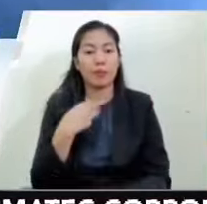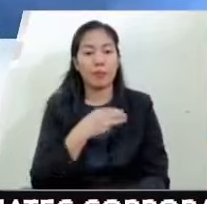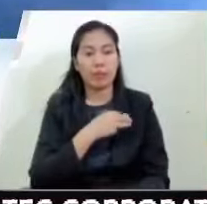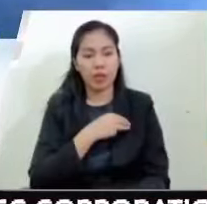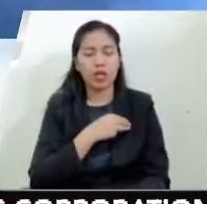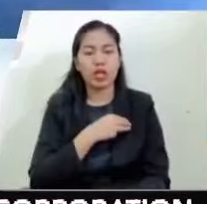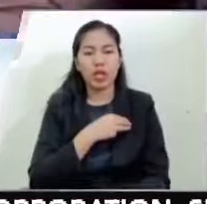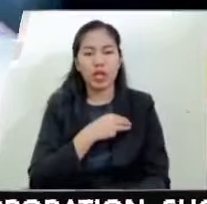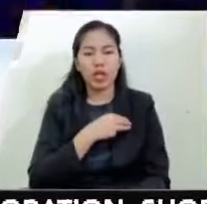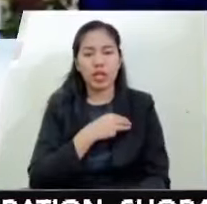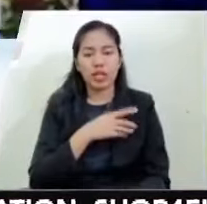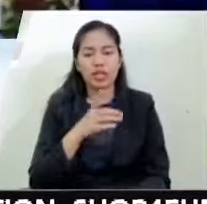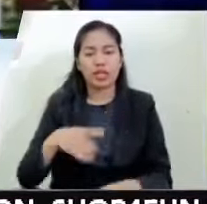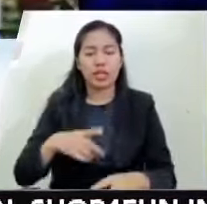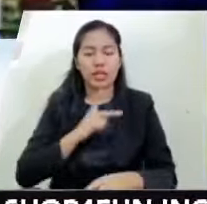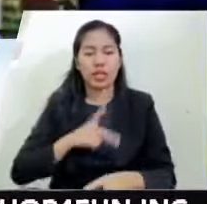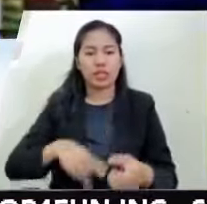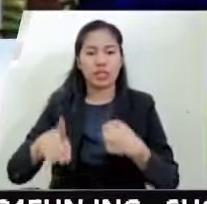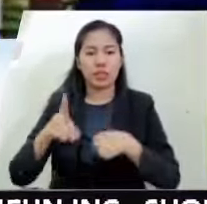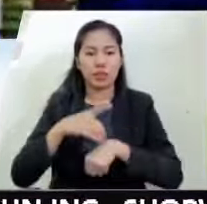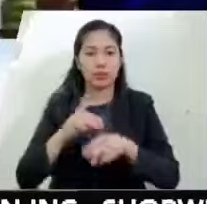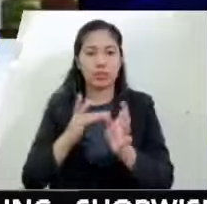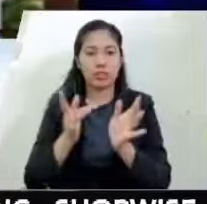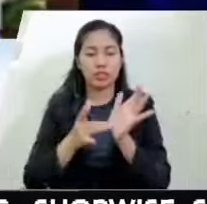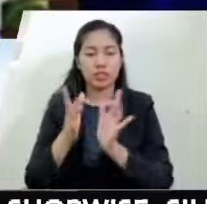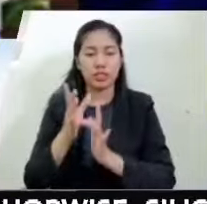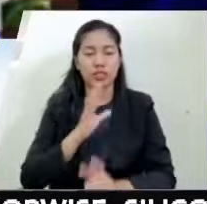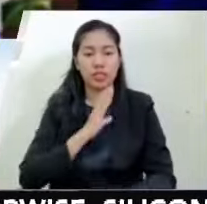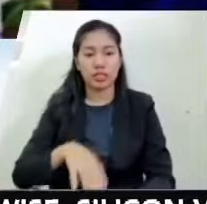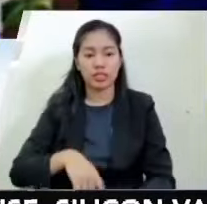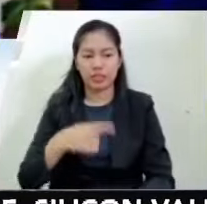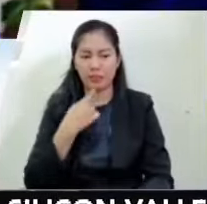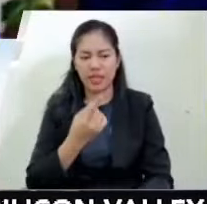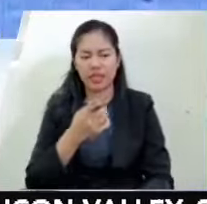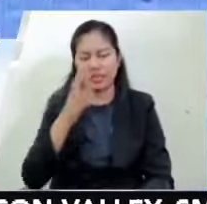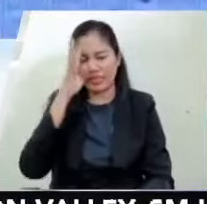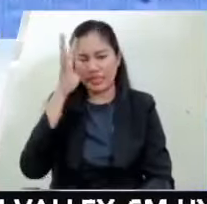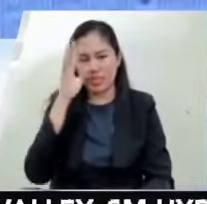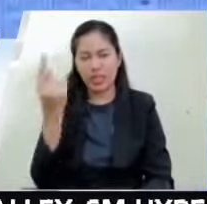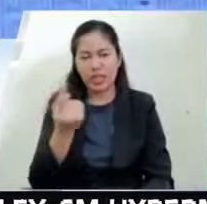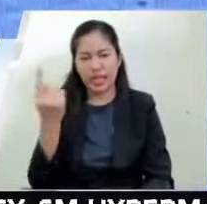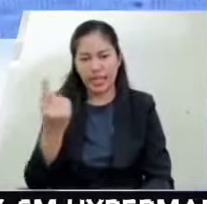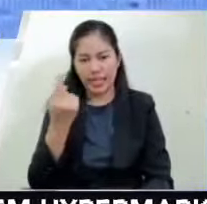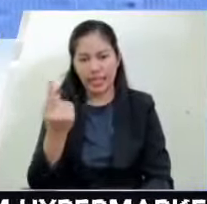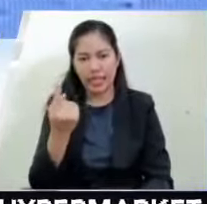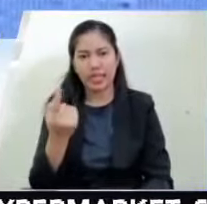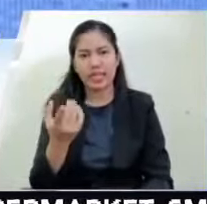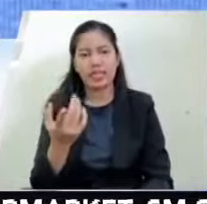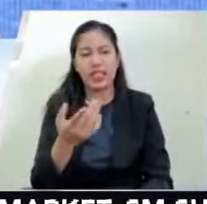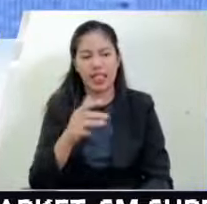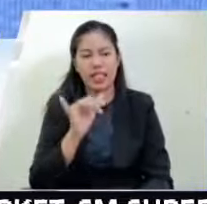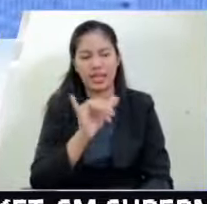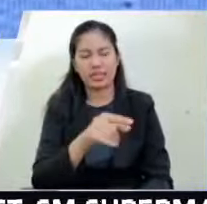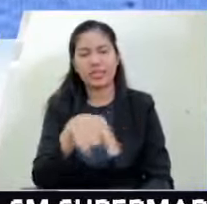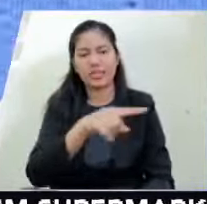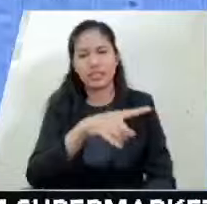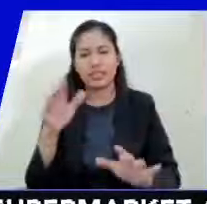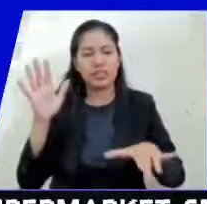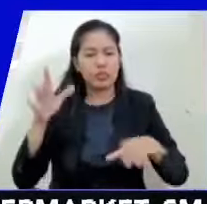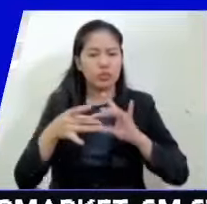senado sinabi ni Kiboy na gawa-gawa at paghahabol lang daw sa kanya ang mga alegasyon ng rape at sexual